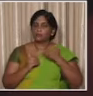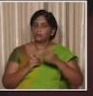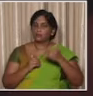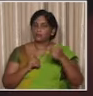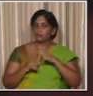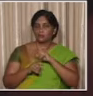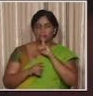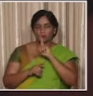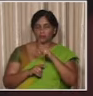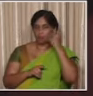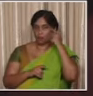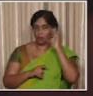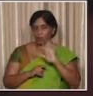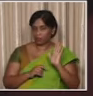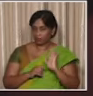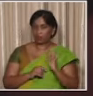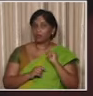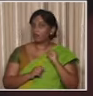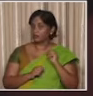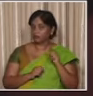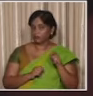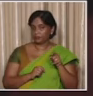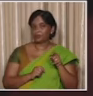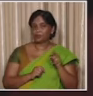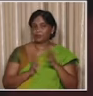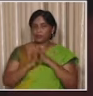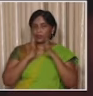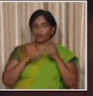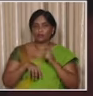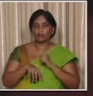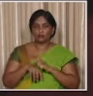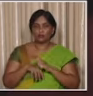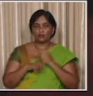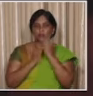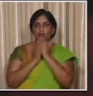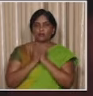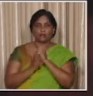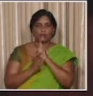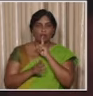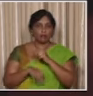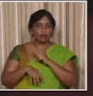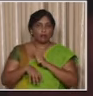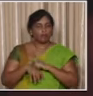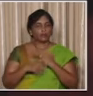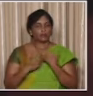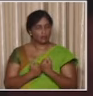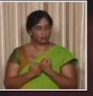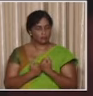කරුණු දක්වන්න බලාපොරොත්තු වෙන්නේ නැහැ. දැන් මොකද බොහෝ වෙලාවල් වලට අපිට කරුණු දක්වන්න අවස්ථාවක් හම්බුණා.